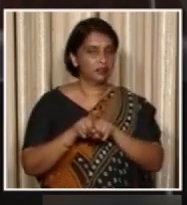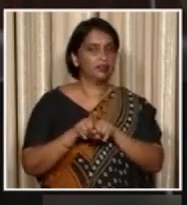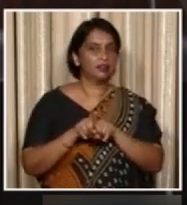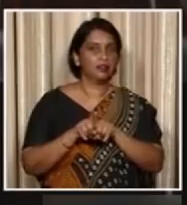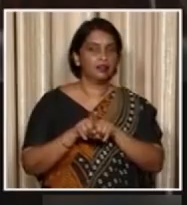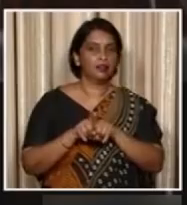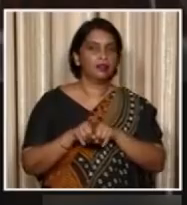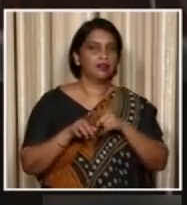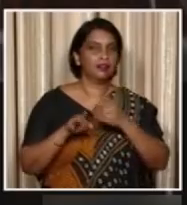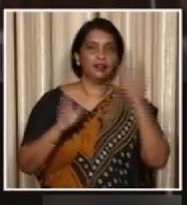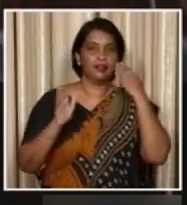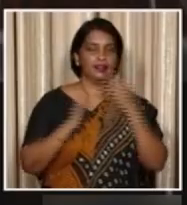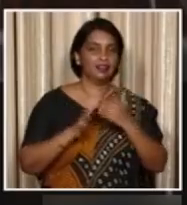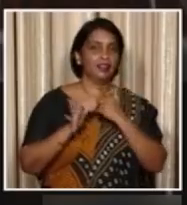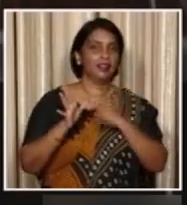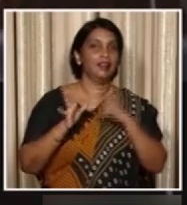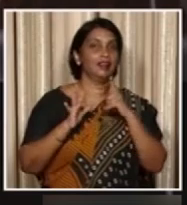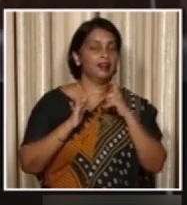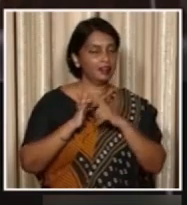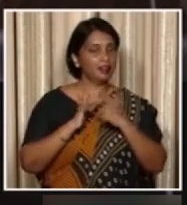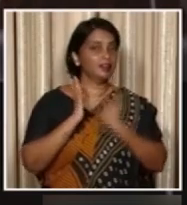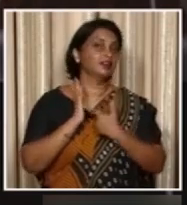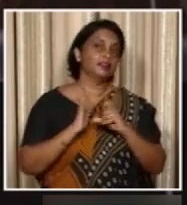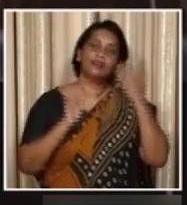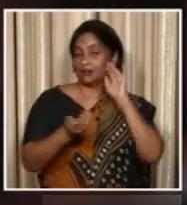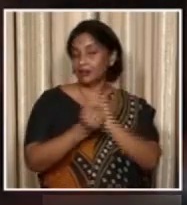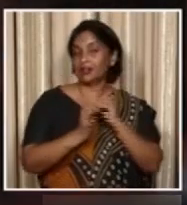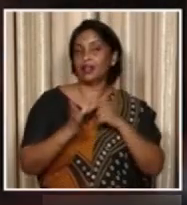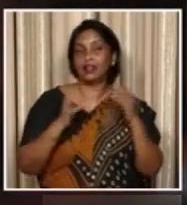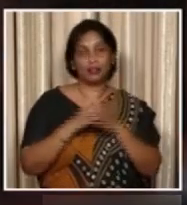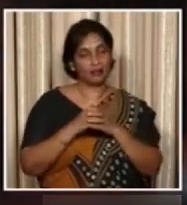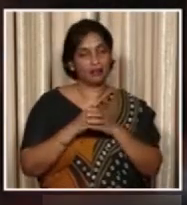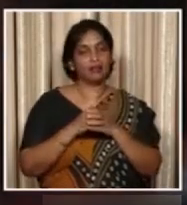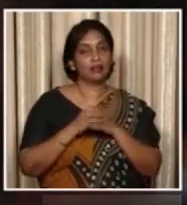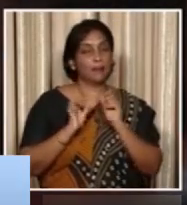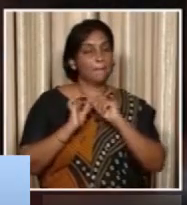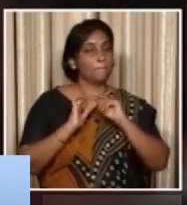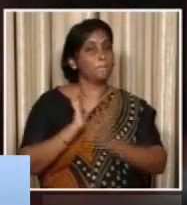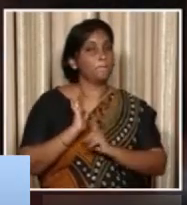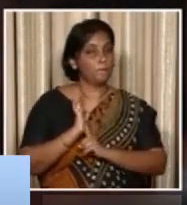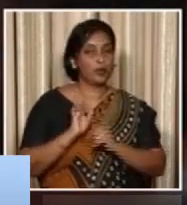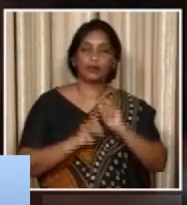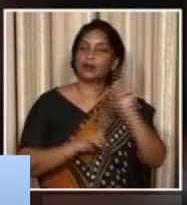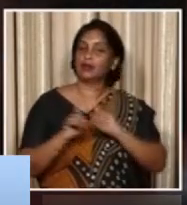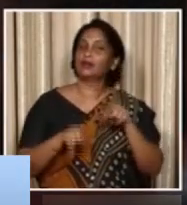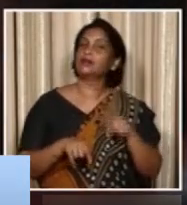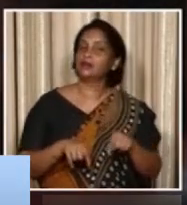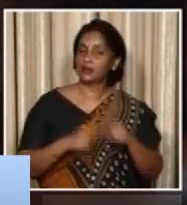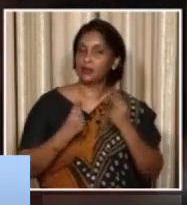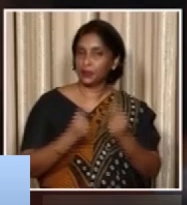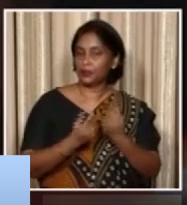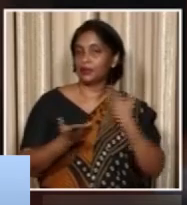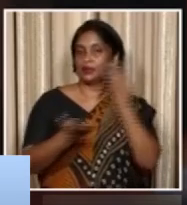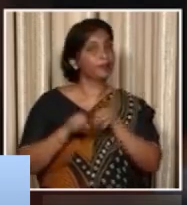ආරක්ෂා වෙනුවෙන් කෘතිම බුද්ධිය නැත්තම් AI තාක්ෂණය මුසු කරනවාද කියන එකයි. සයිබර් ආරක්ෂණ පනත පාර්ලිමේන්තුවට ඉතාමත් කඩිනමින්